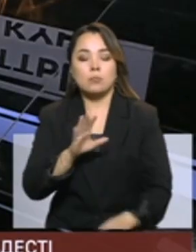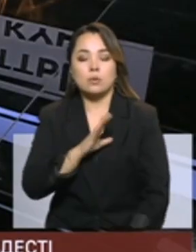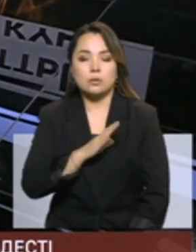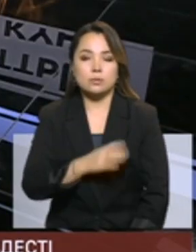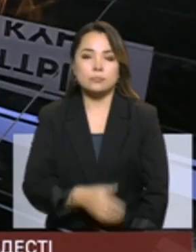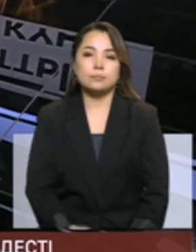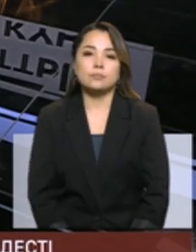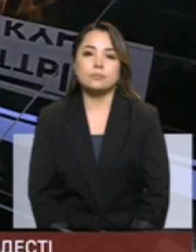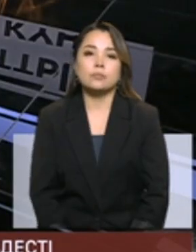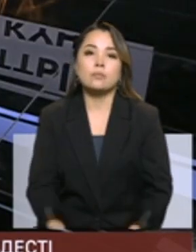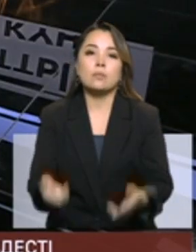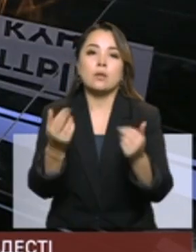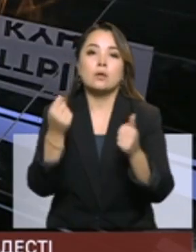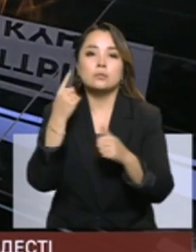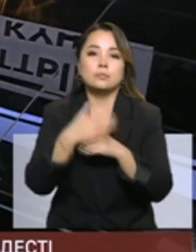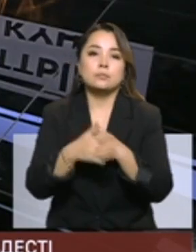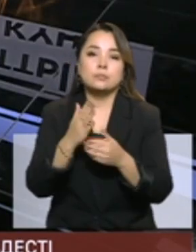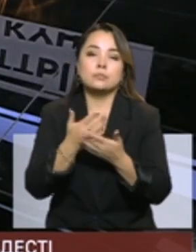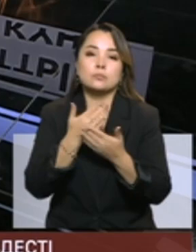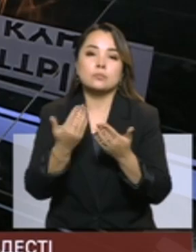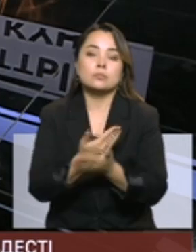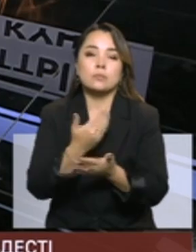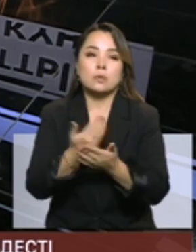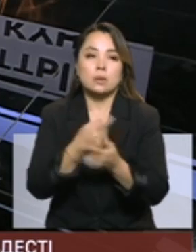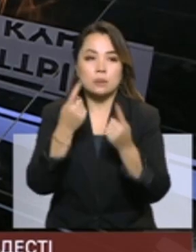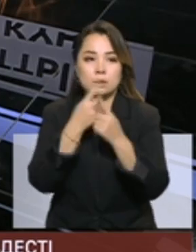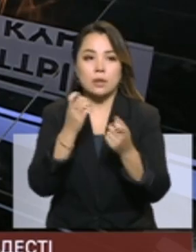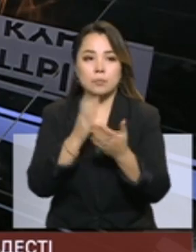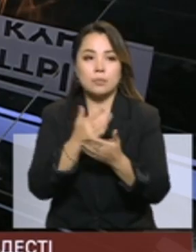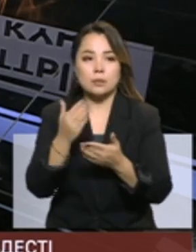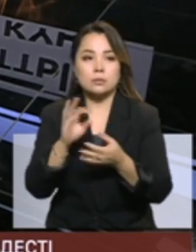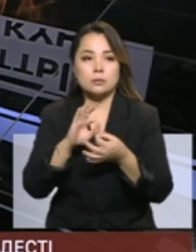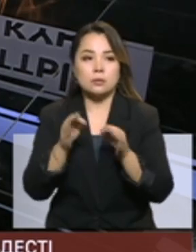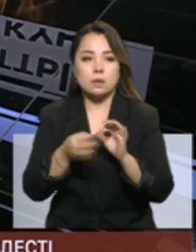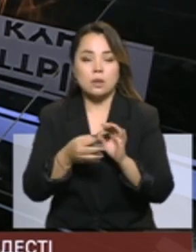Руслан, түсінікті. Соңғы ақпаратты жеткізген әріптесім Руслан Нұрланұлы.